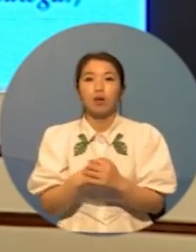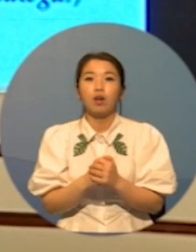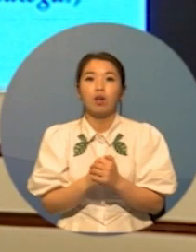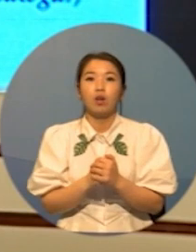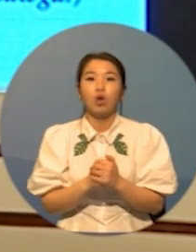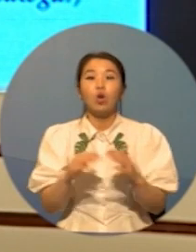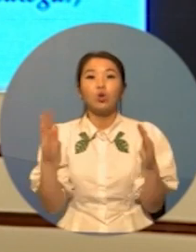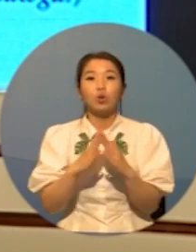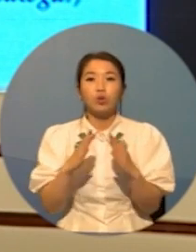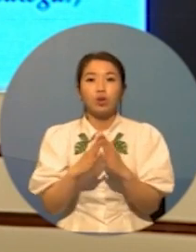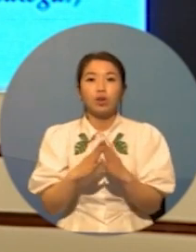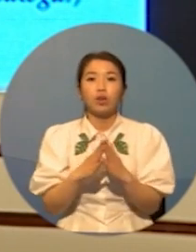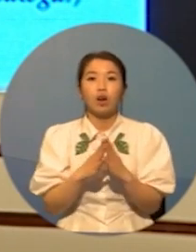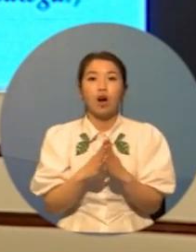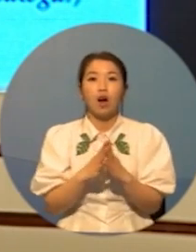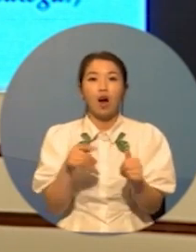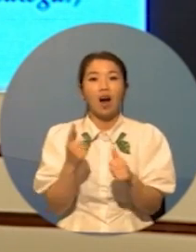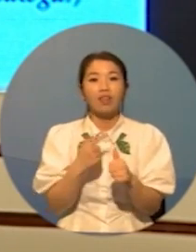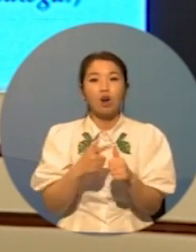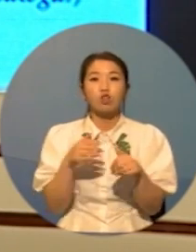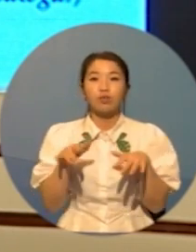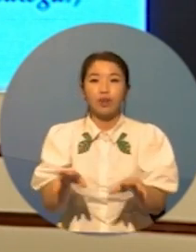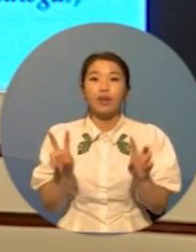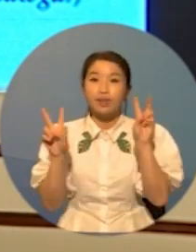Үйде атауыш фейл темасын